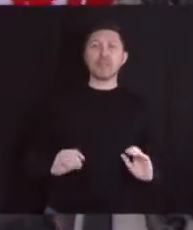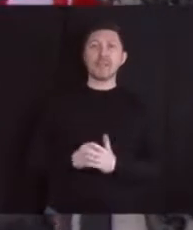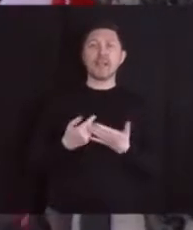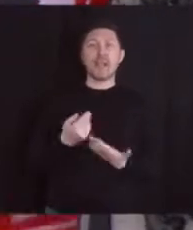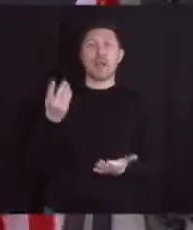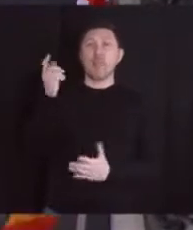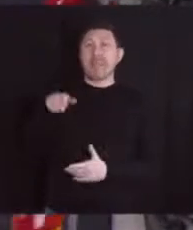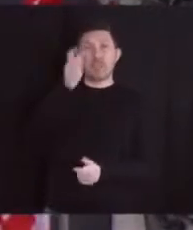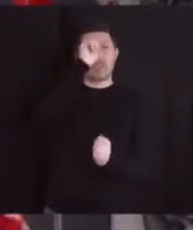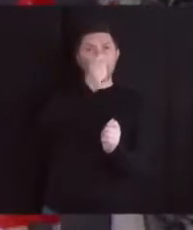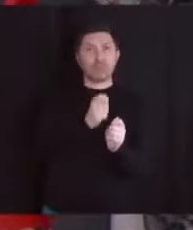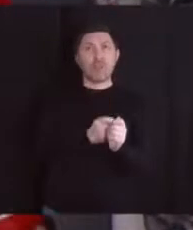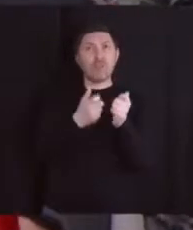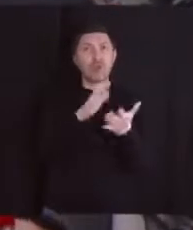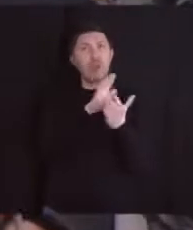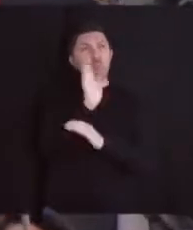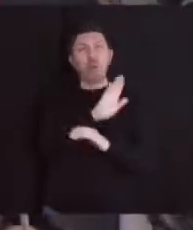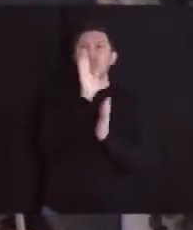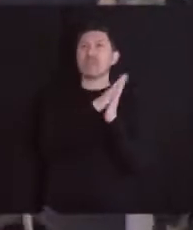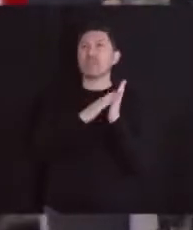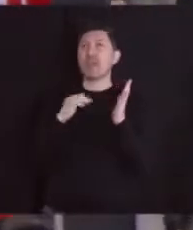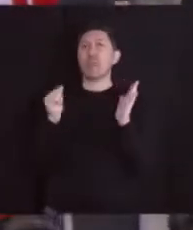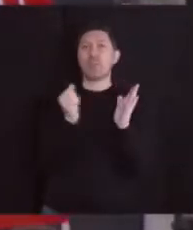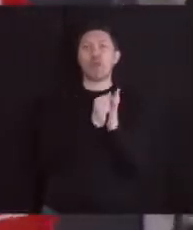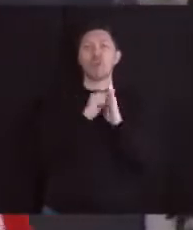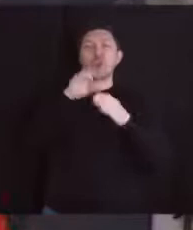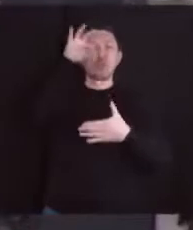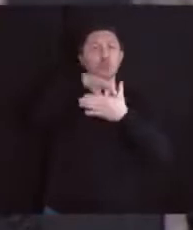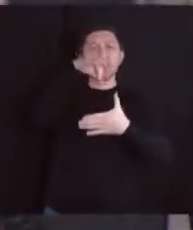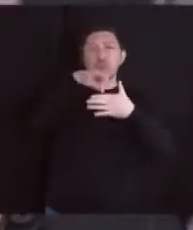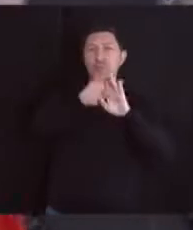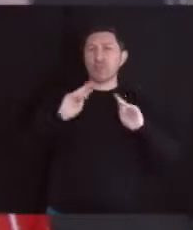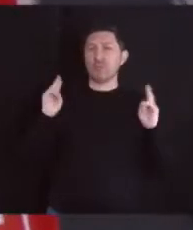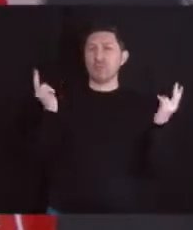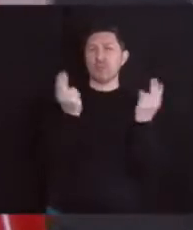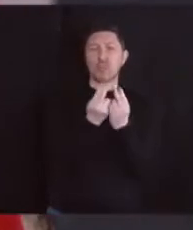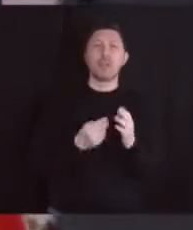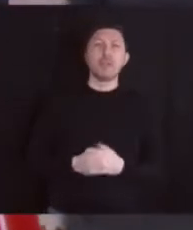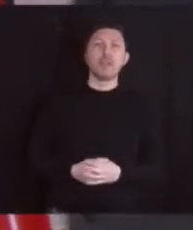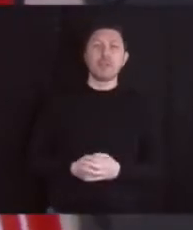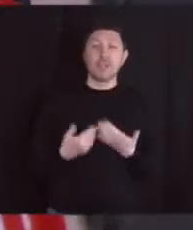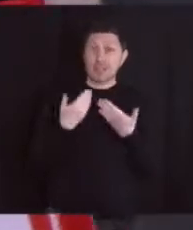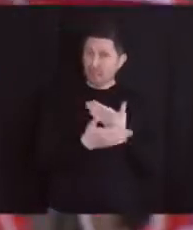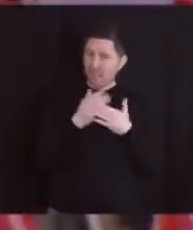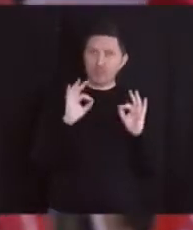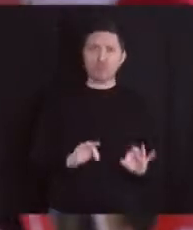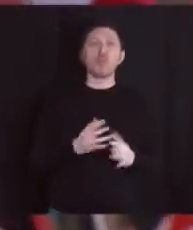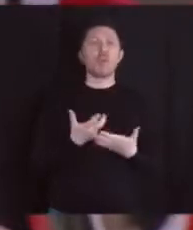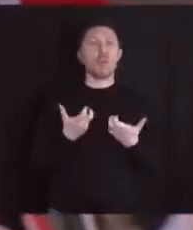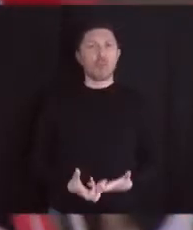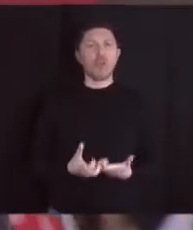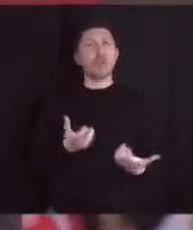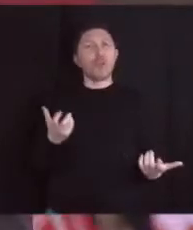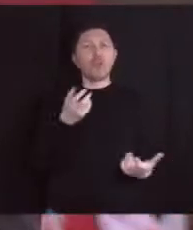symbolise le suffrage universel. Celui qui bientôt va parler et fixer notre